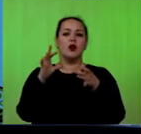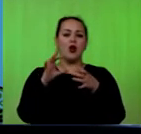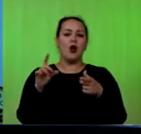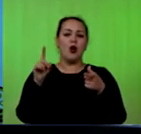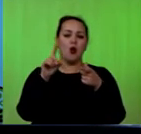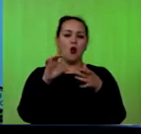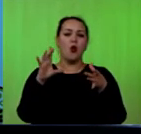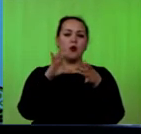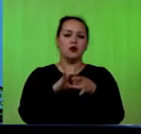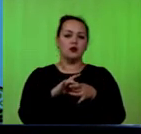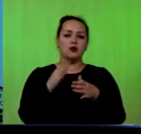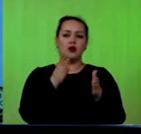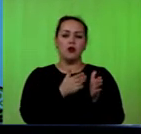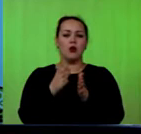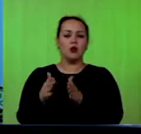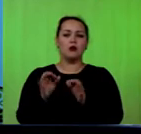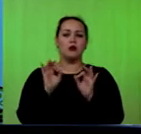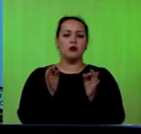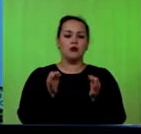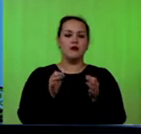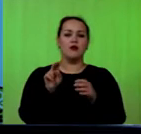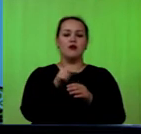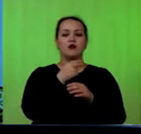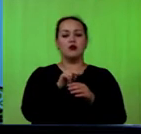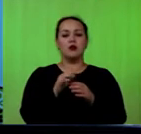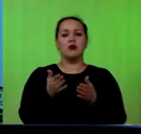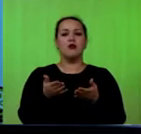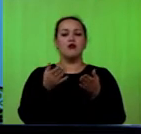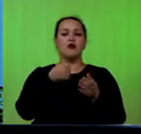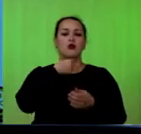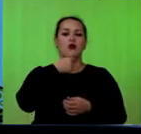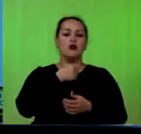порядка и правильного воспитания подрастающего поколения